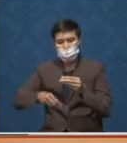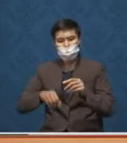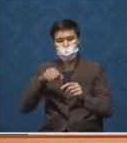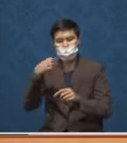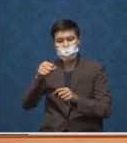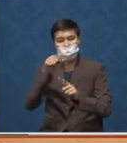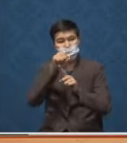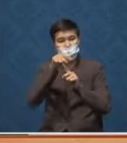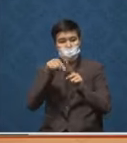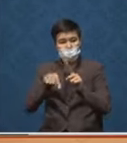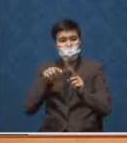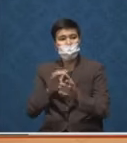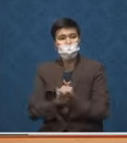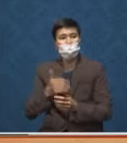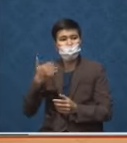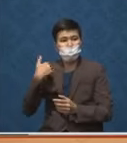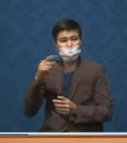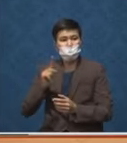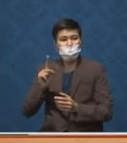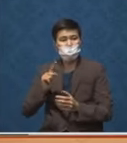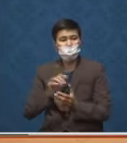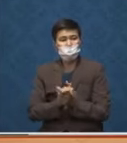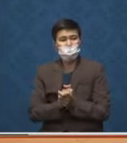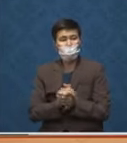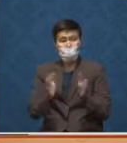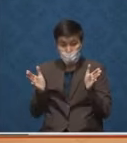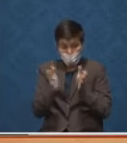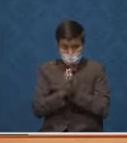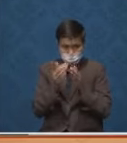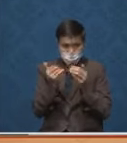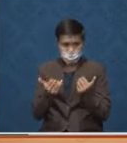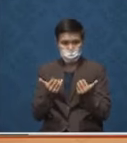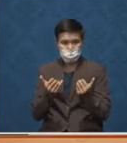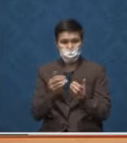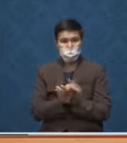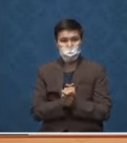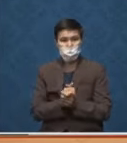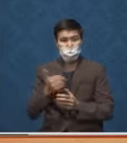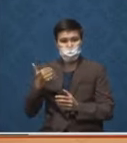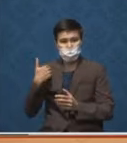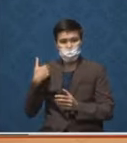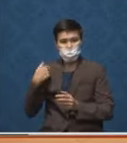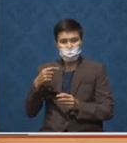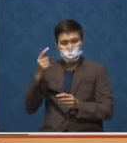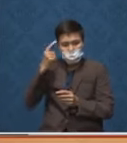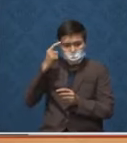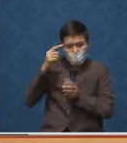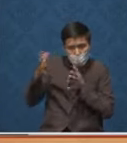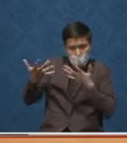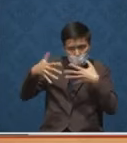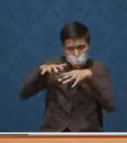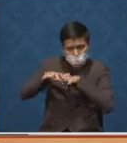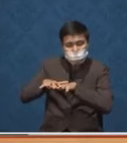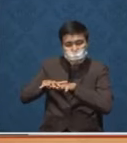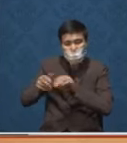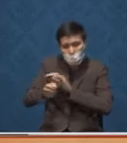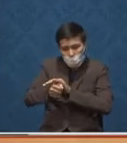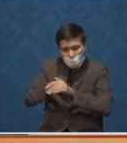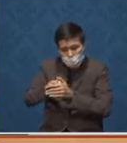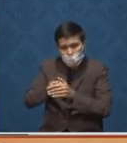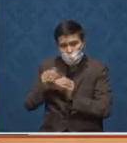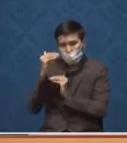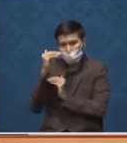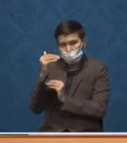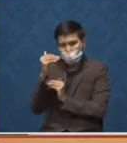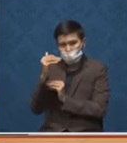10% แล้วก็ยังมีการศึกษาอีกว่าถ้าการควบรวมนี้เกิดการหัวกันเกิดขึ้นเกิดการร่วมมือกันในการกำหนดราค